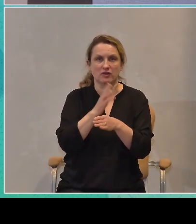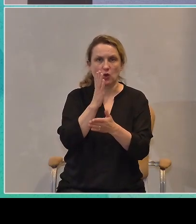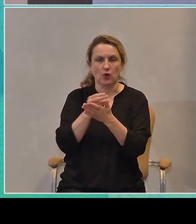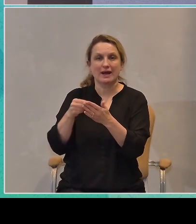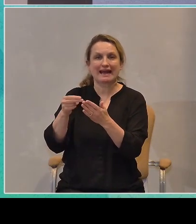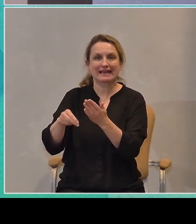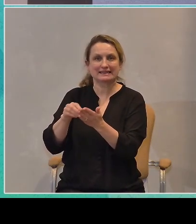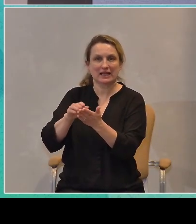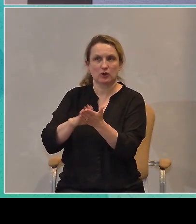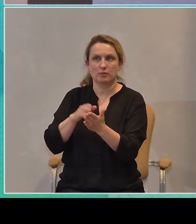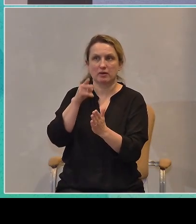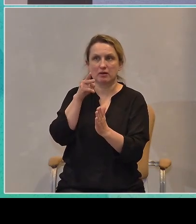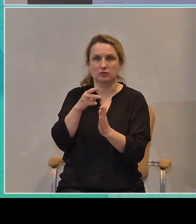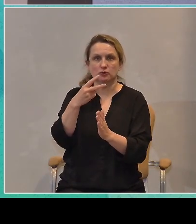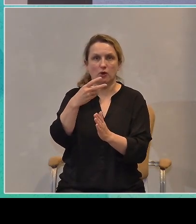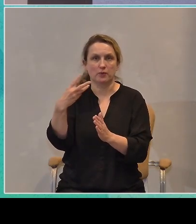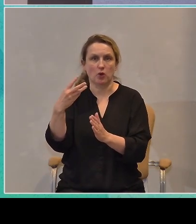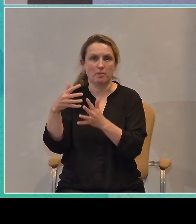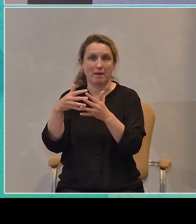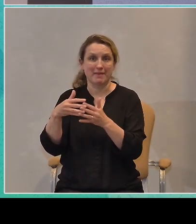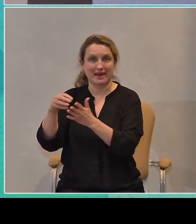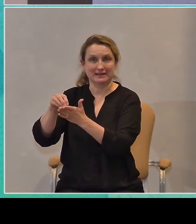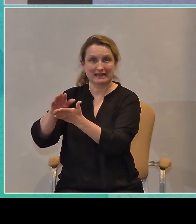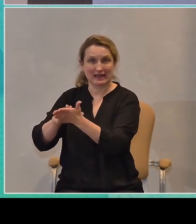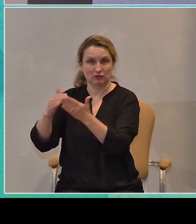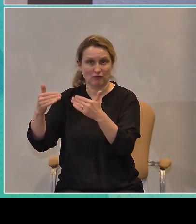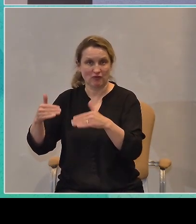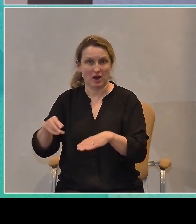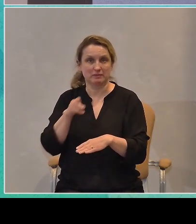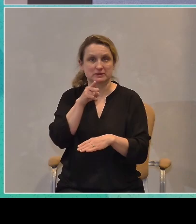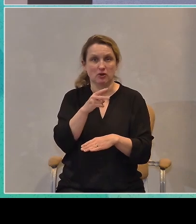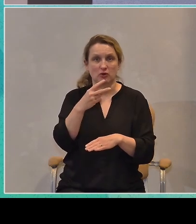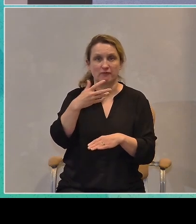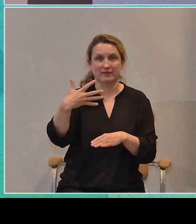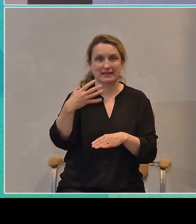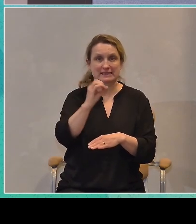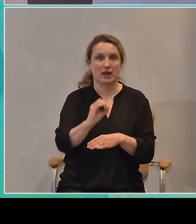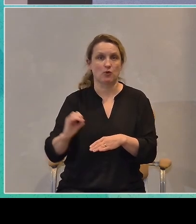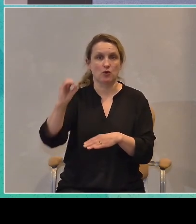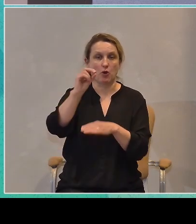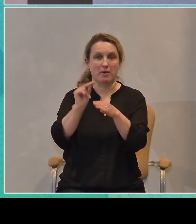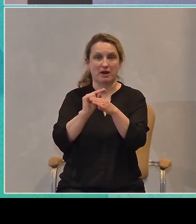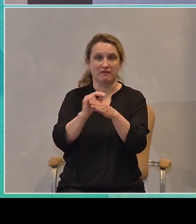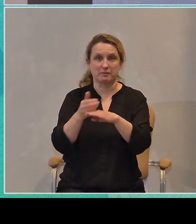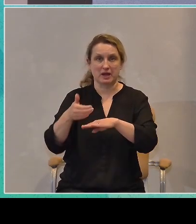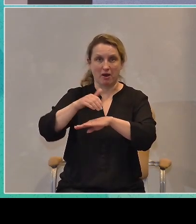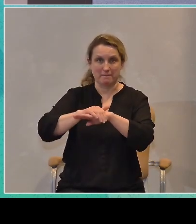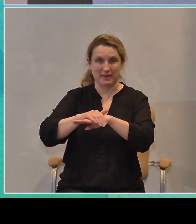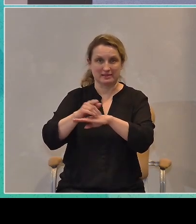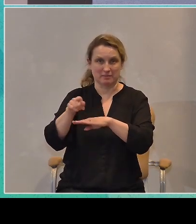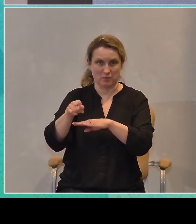juba 2023. aastal Ameerikas ja 2025. aastal Euroopa Ravimiameti poolt. 6.